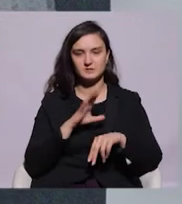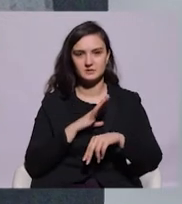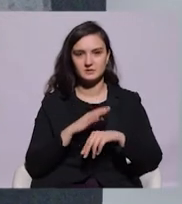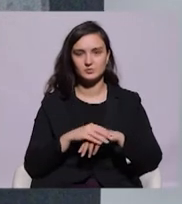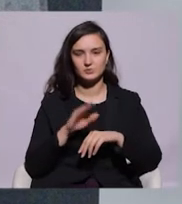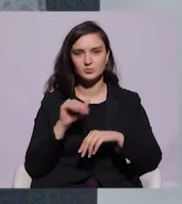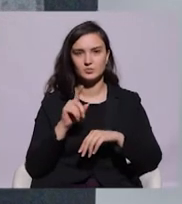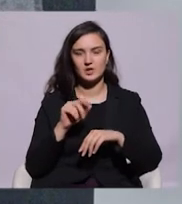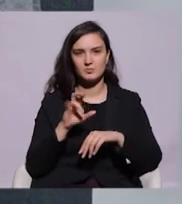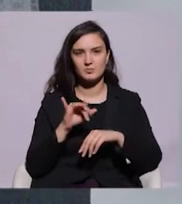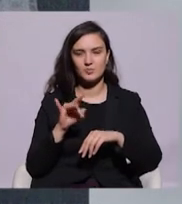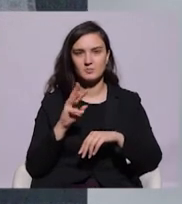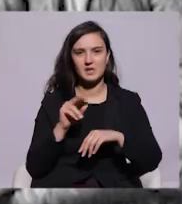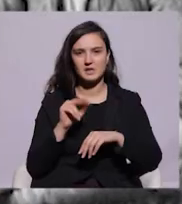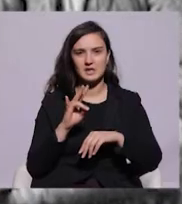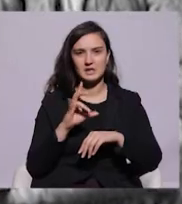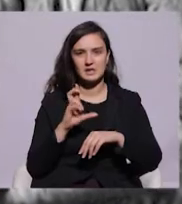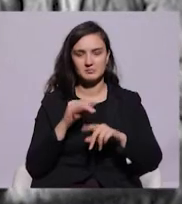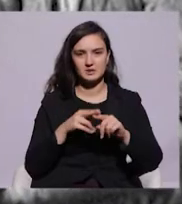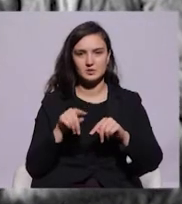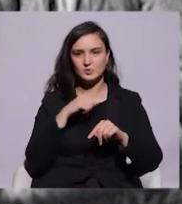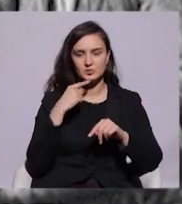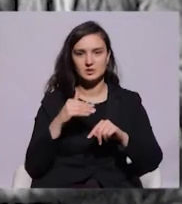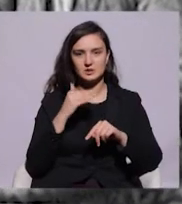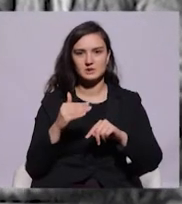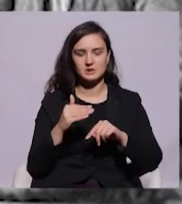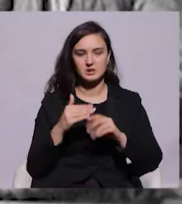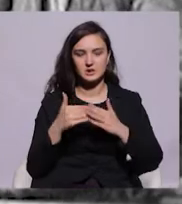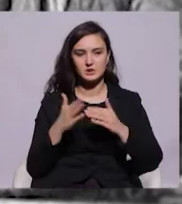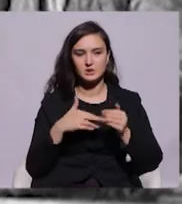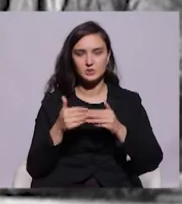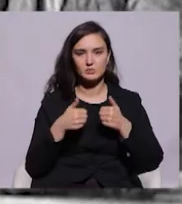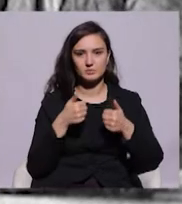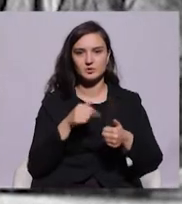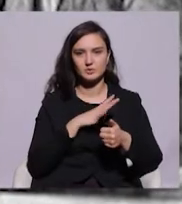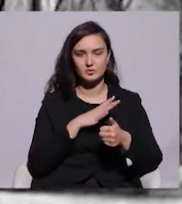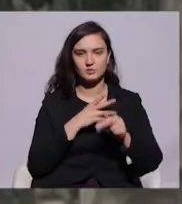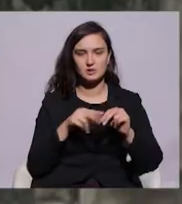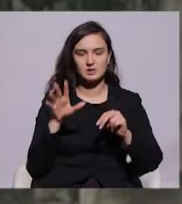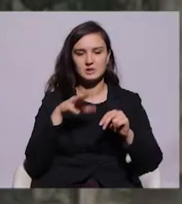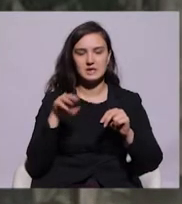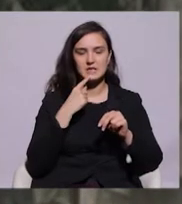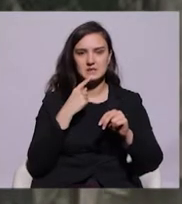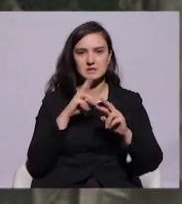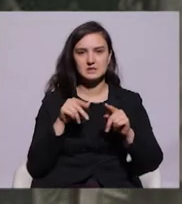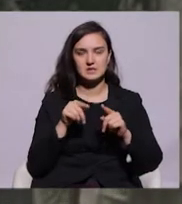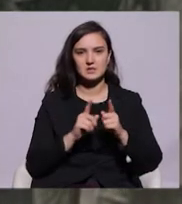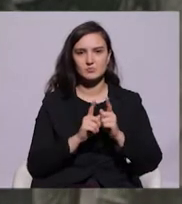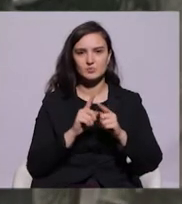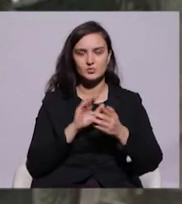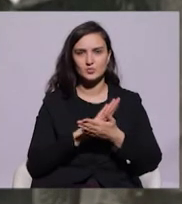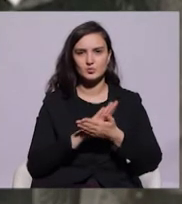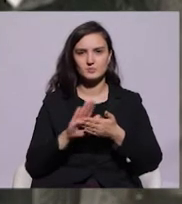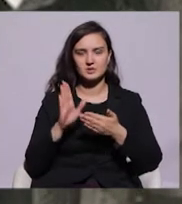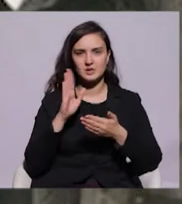იყვნენ დუხაბორები და მალაკნები, რა თქმა უნდა ესეც რუსეთის იმპერიის ხელშეწყობით მოხდა. ესენი ენითაც და